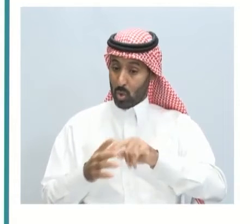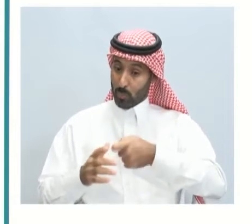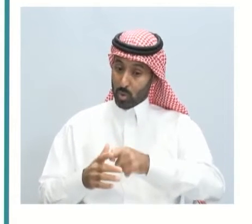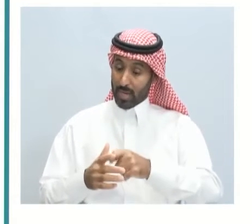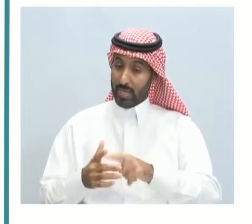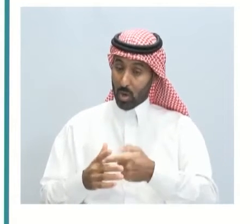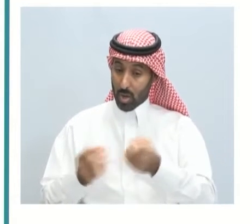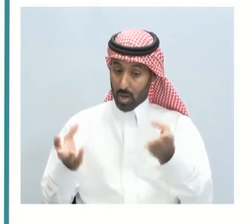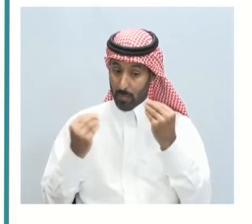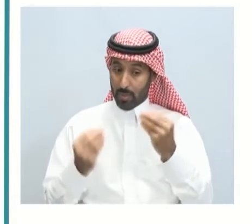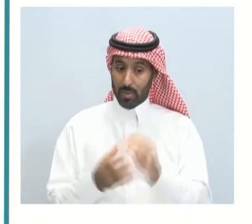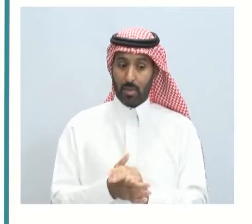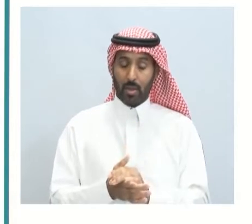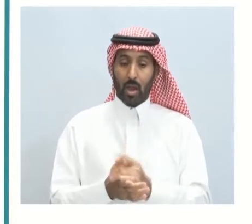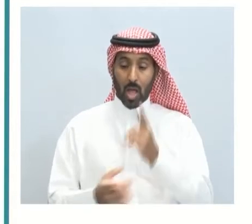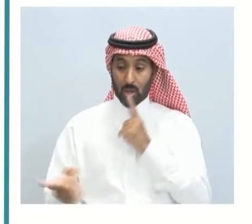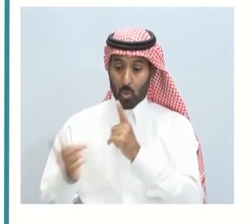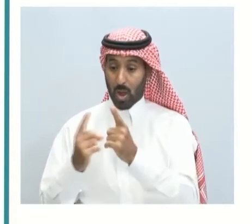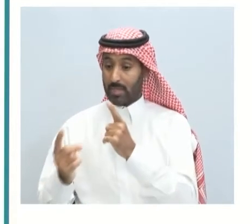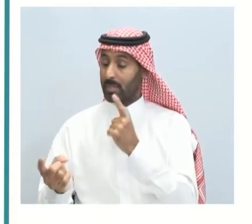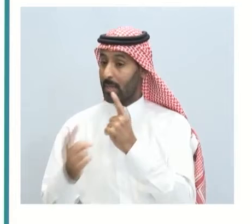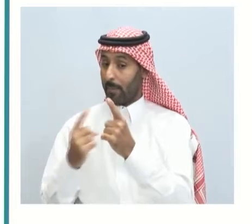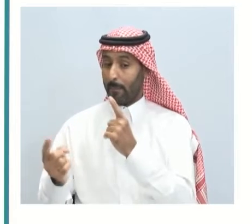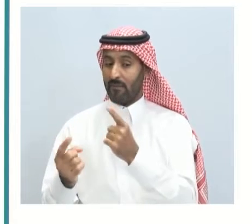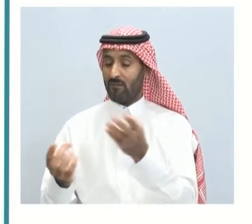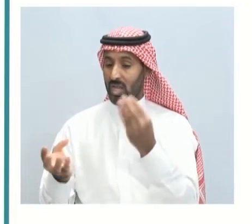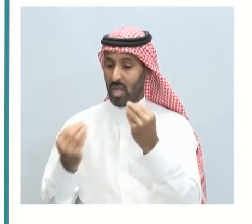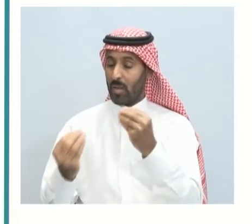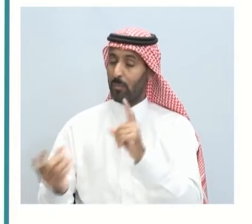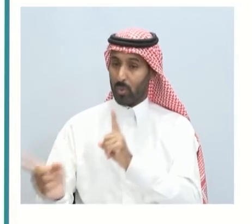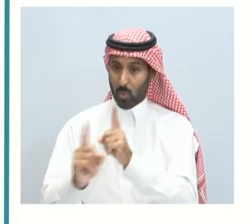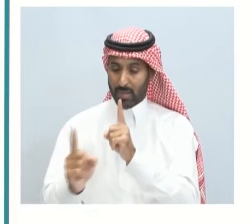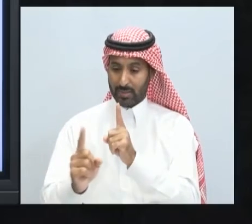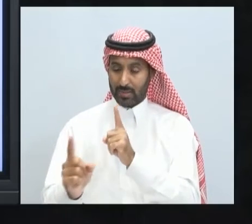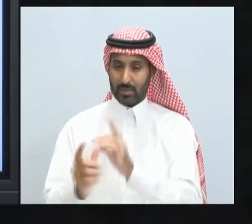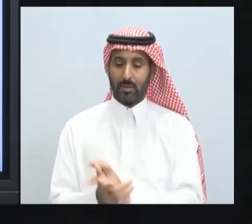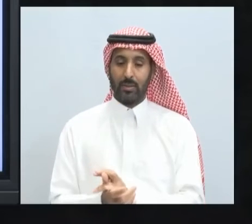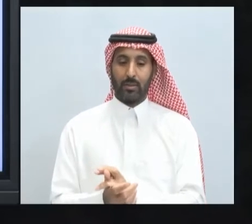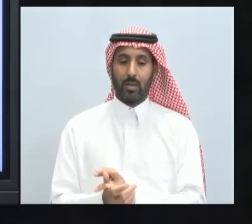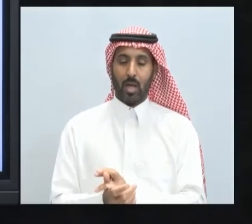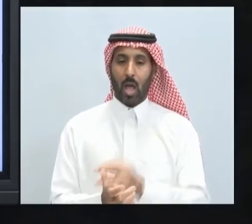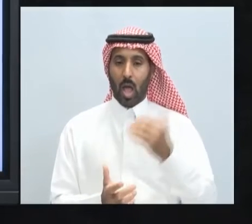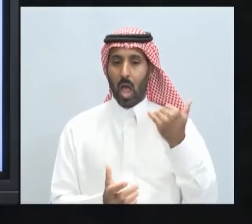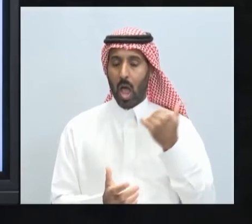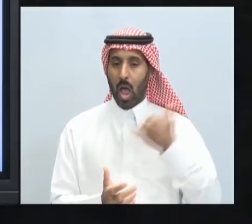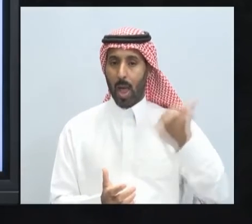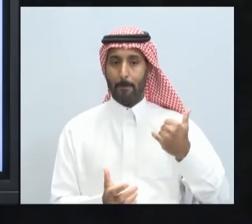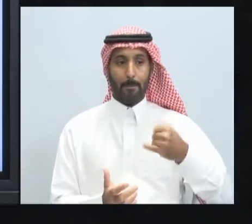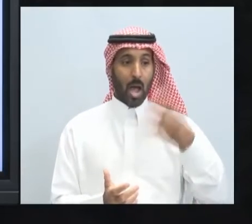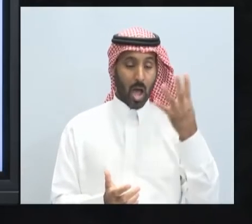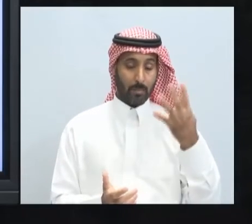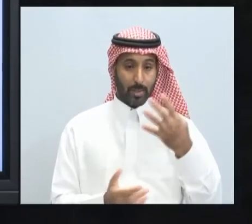والتقنيه واخيرا التواصل في العلم هذه اهم اربع